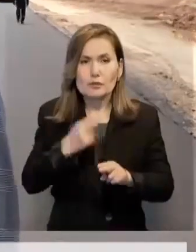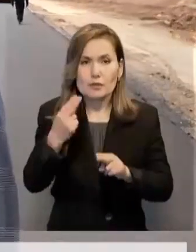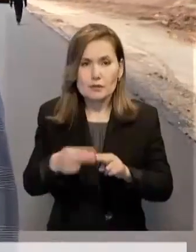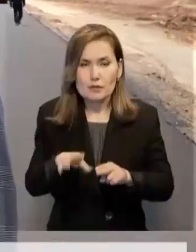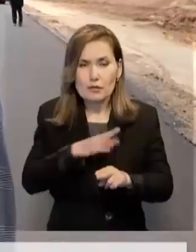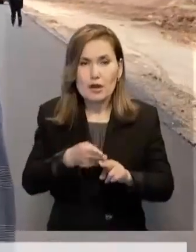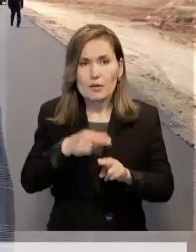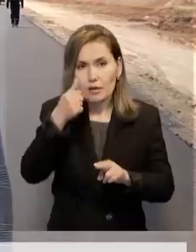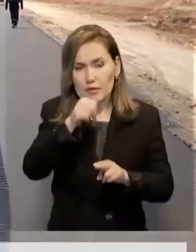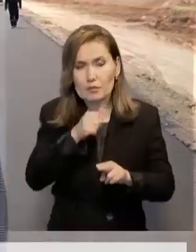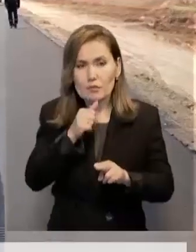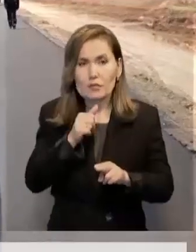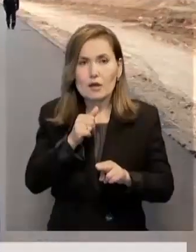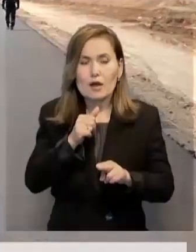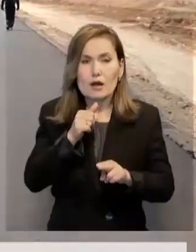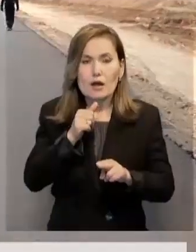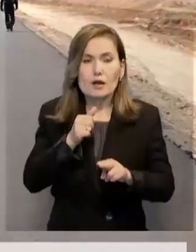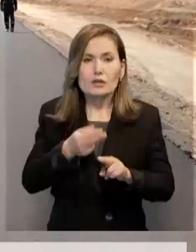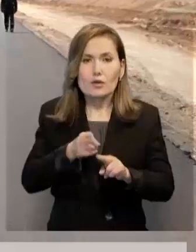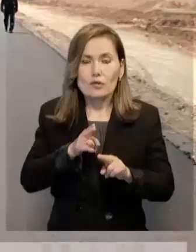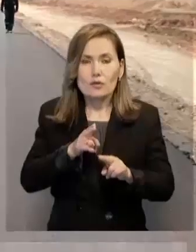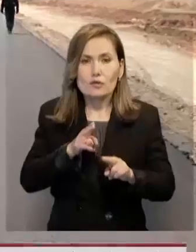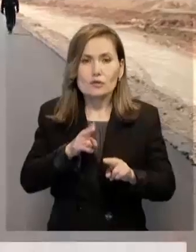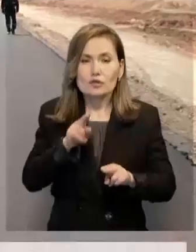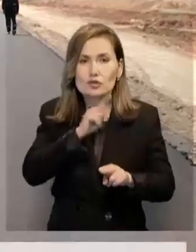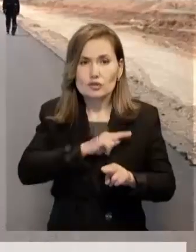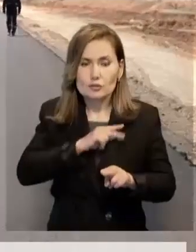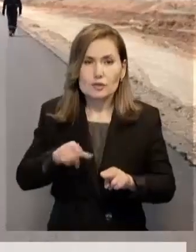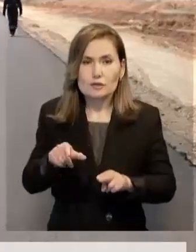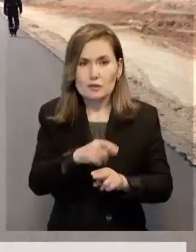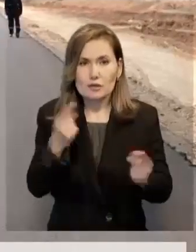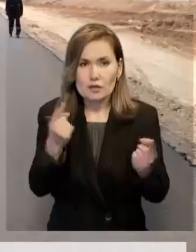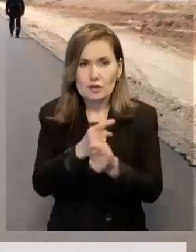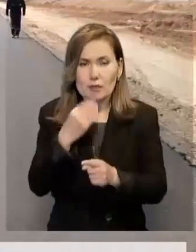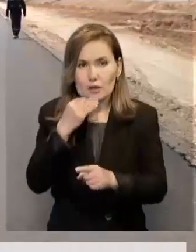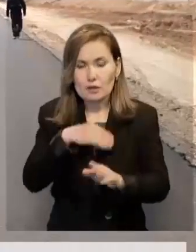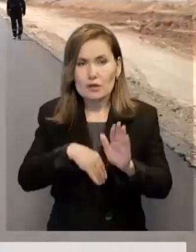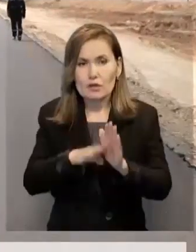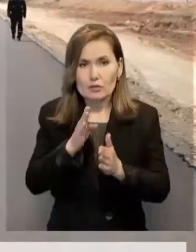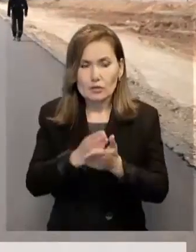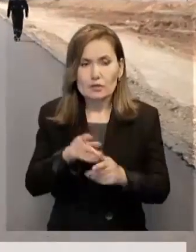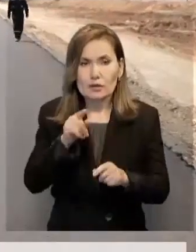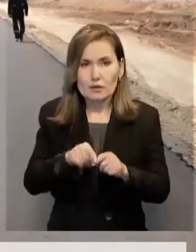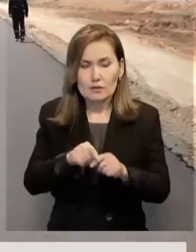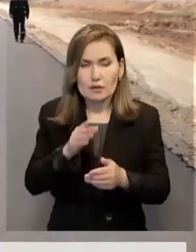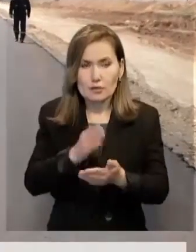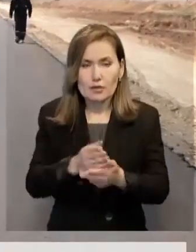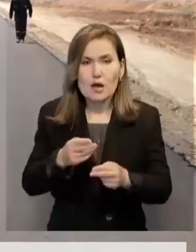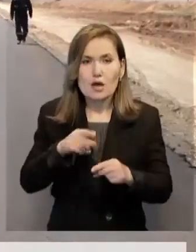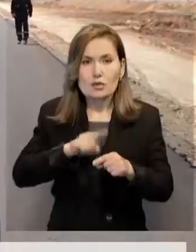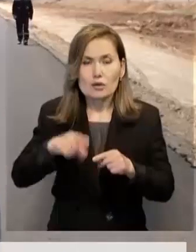биыл да 174 шақырым жолды көлік өтетін жағдайға жеткізуге тырысып отырмыз. Оны